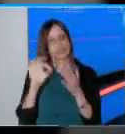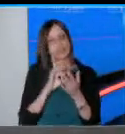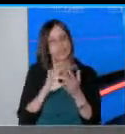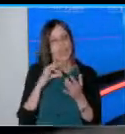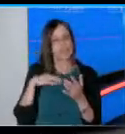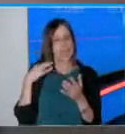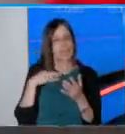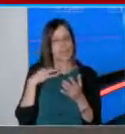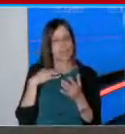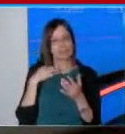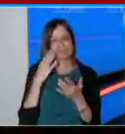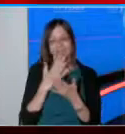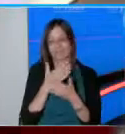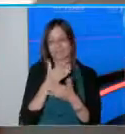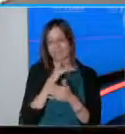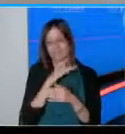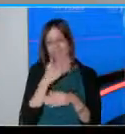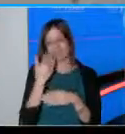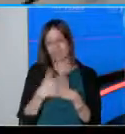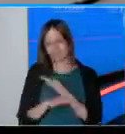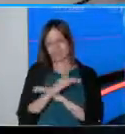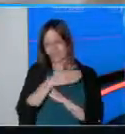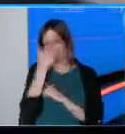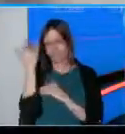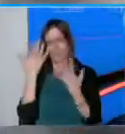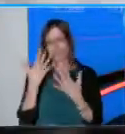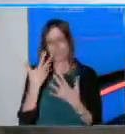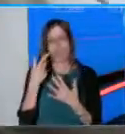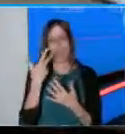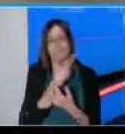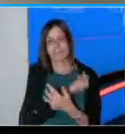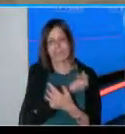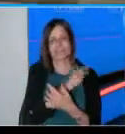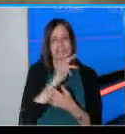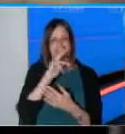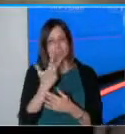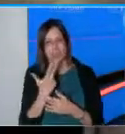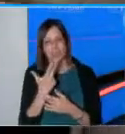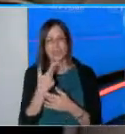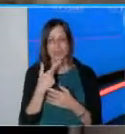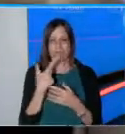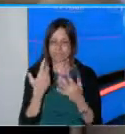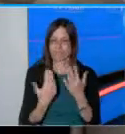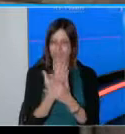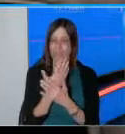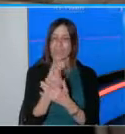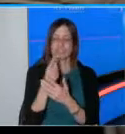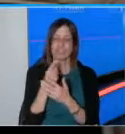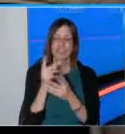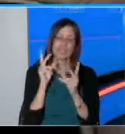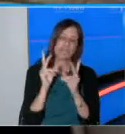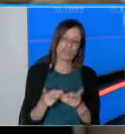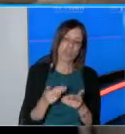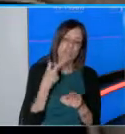הגיע למיצוי במספר המתחסנים בבוסטר או בחיסון הטרי, מה שנקרא, ויכול מאוד